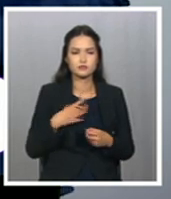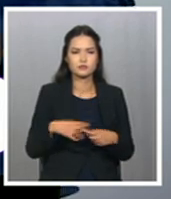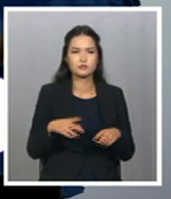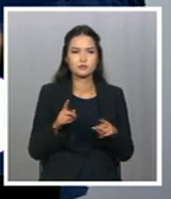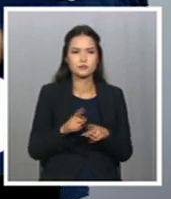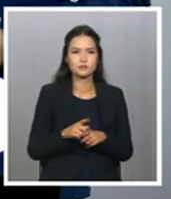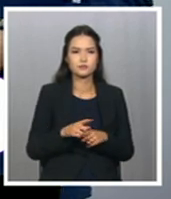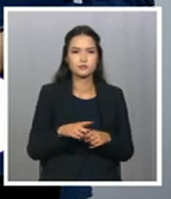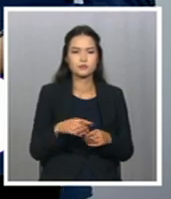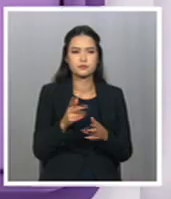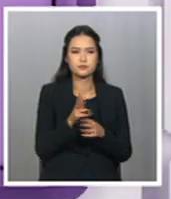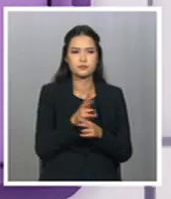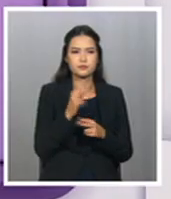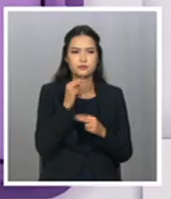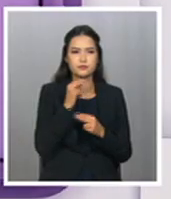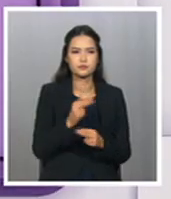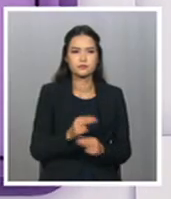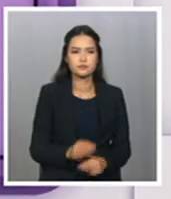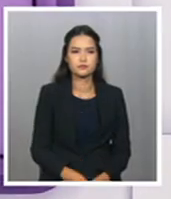материалға назар аударайық.